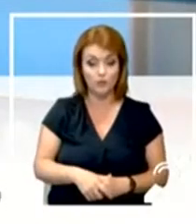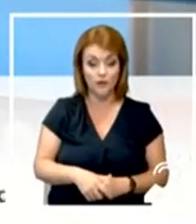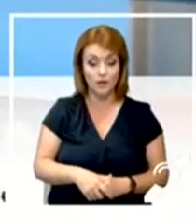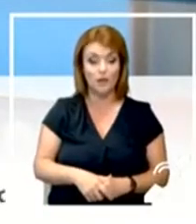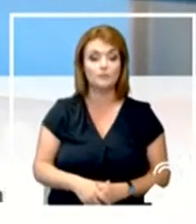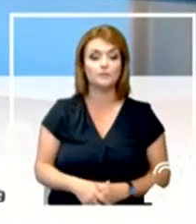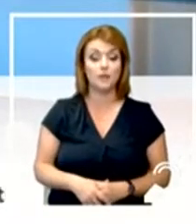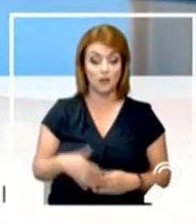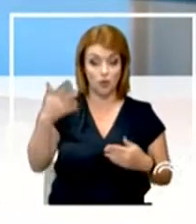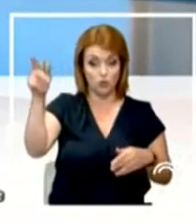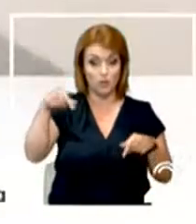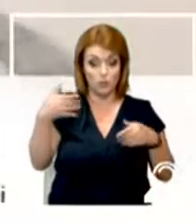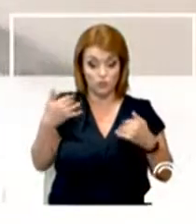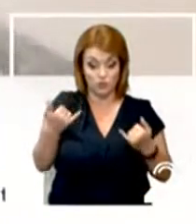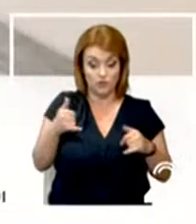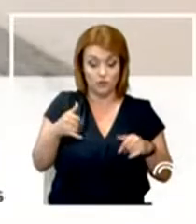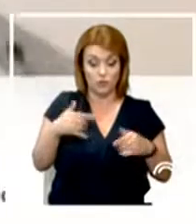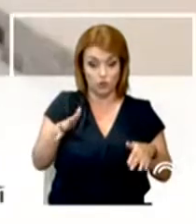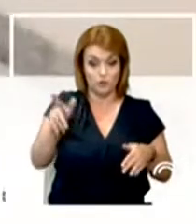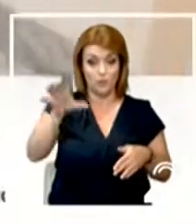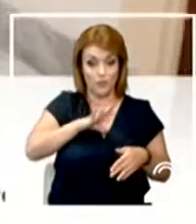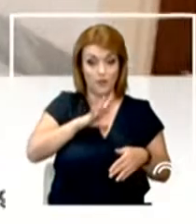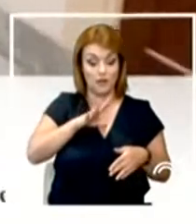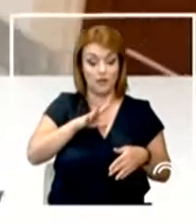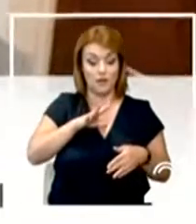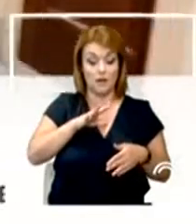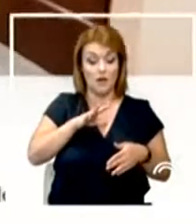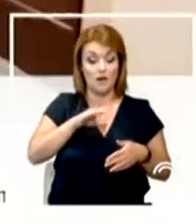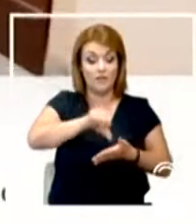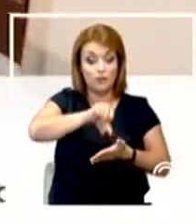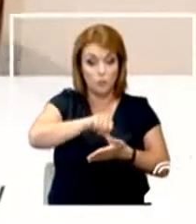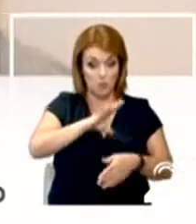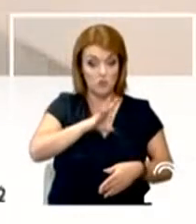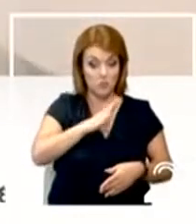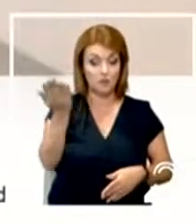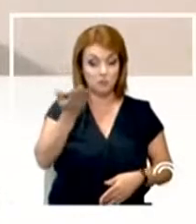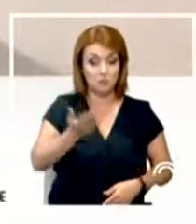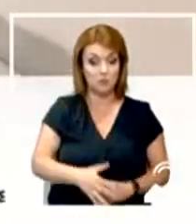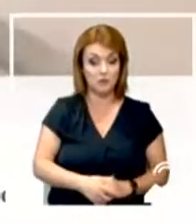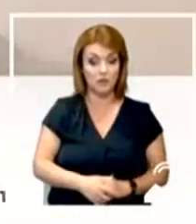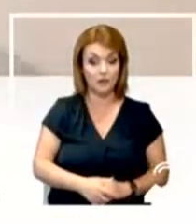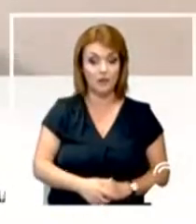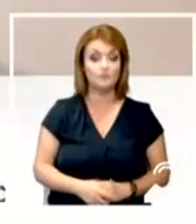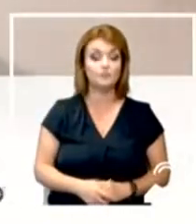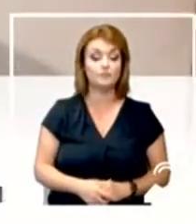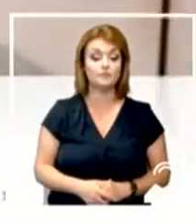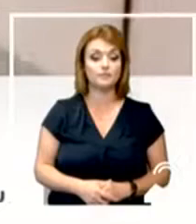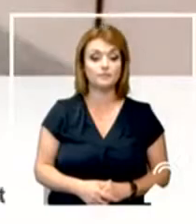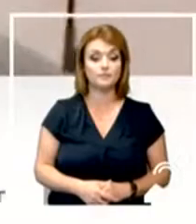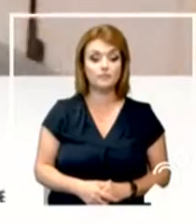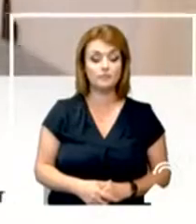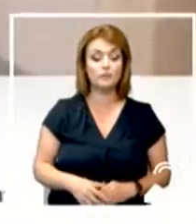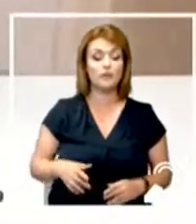a susținut și un discurs. În acest an, reuniunea se desfășoară sub genericul În noua Europă. Președinția de la Chișinău